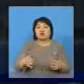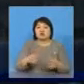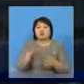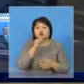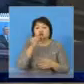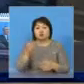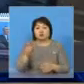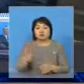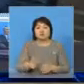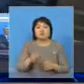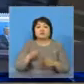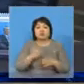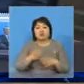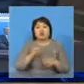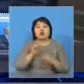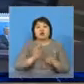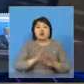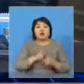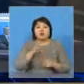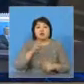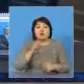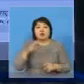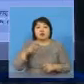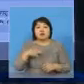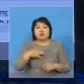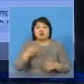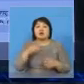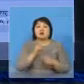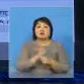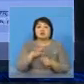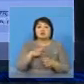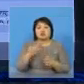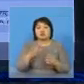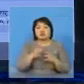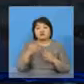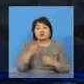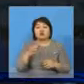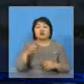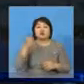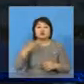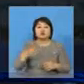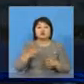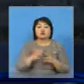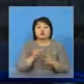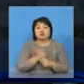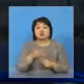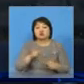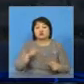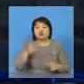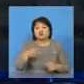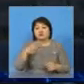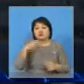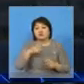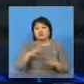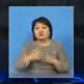организационных способностей. Затем заместитель Аким области Амангали Бердалин остановился на показателях в сфере сельского хозяйства. Аким области отметил, что с 2020 года